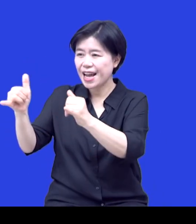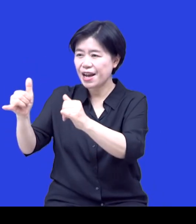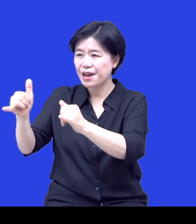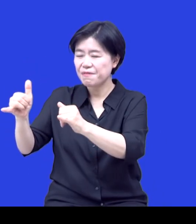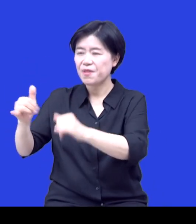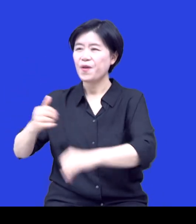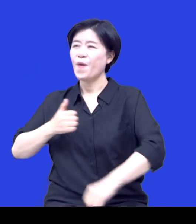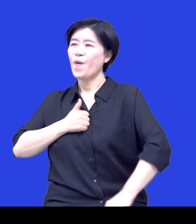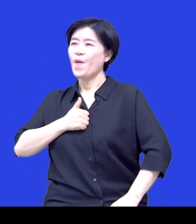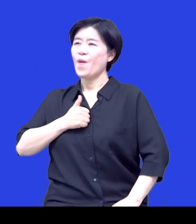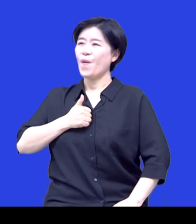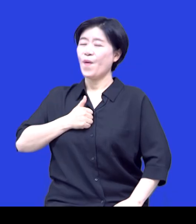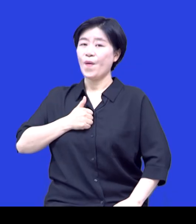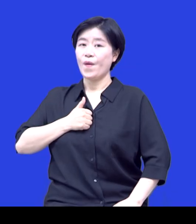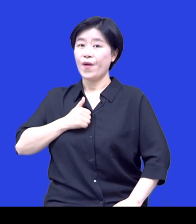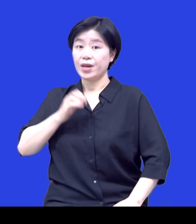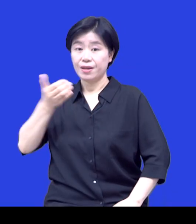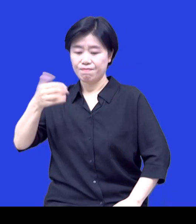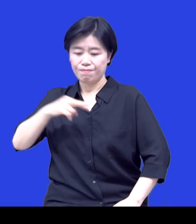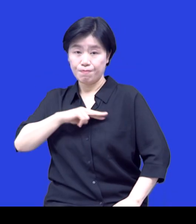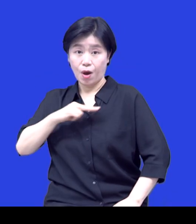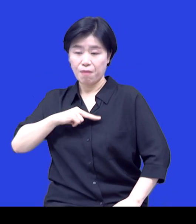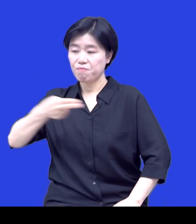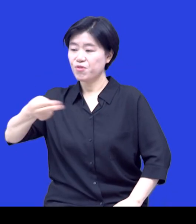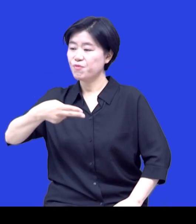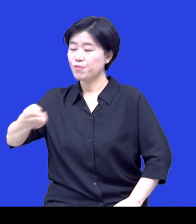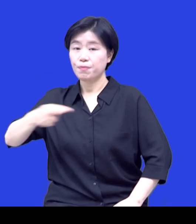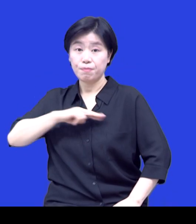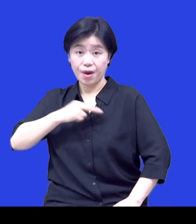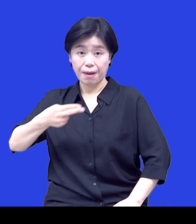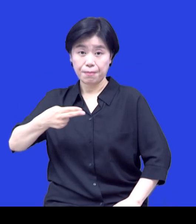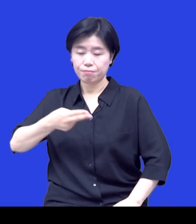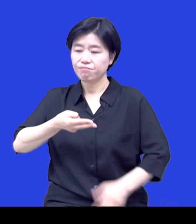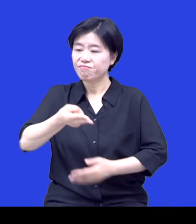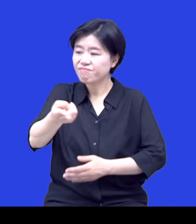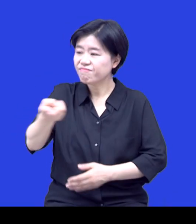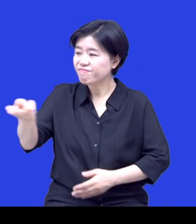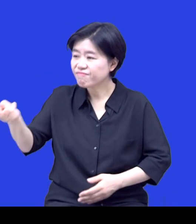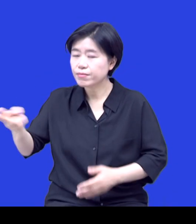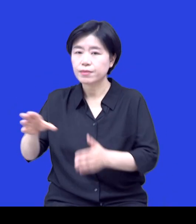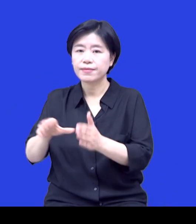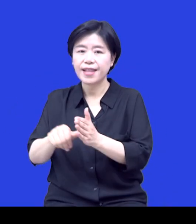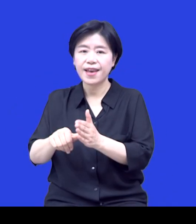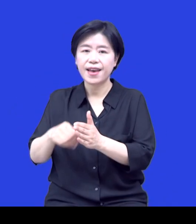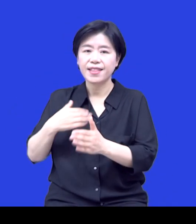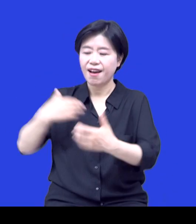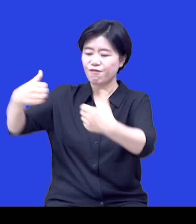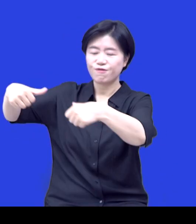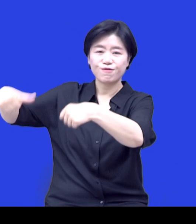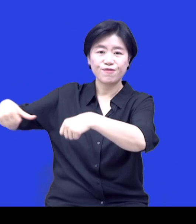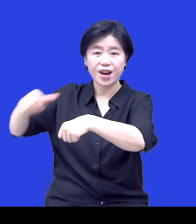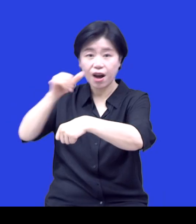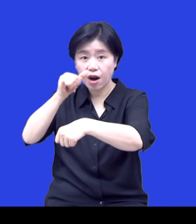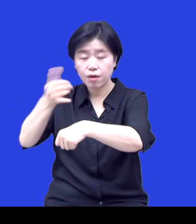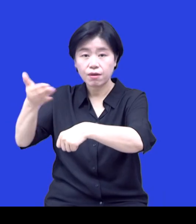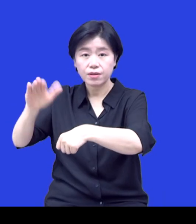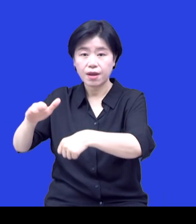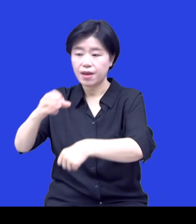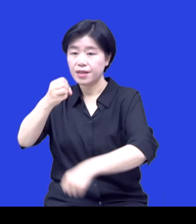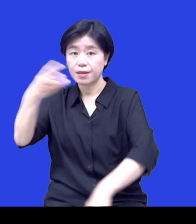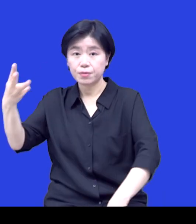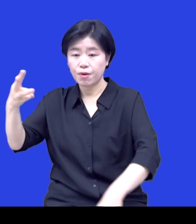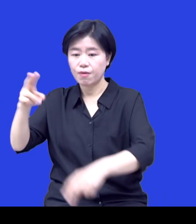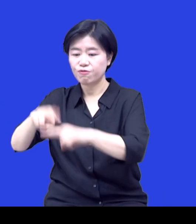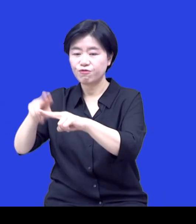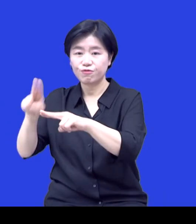그때는 명함만 주면 사람들이 굽신거리는데 알고 보니까 코끼리 임금님을 태운 코끼리였어요. 예, 예. 임금님이 내리고 나면 난 아무것도